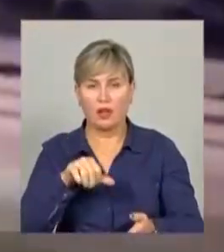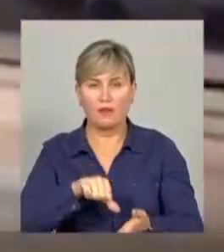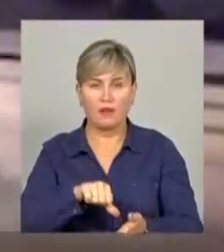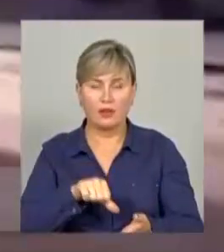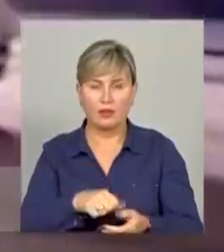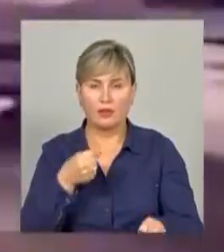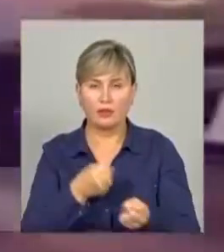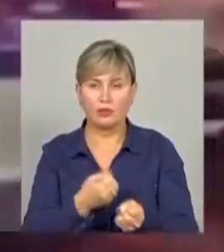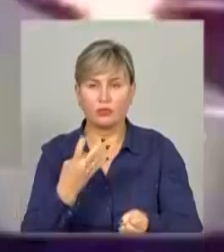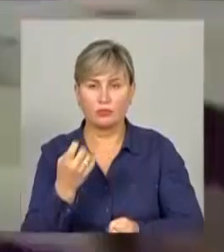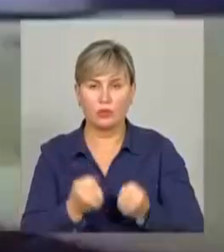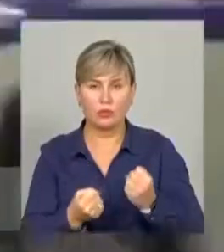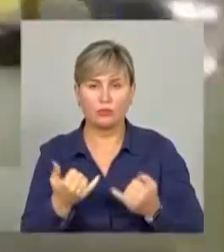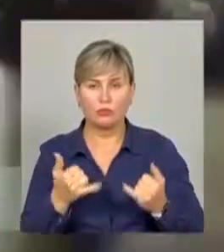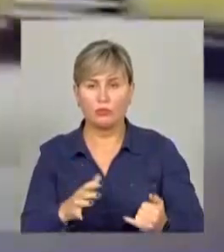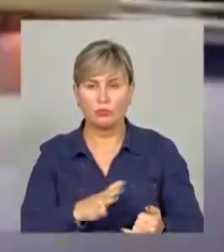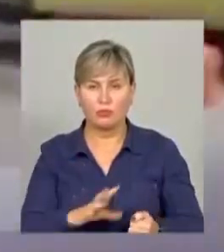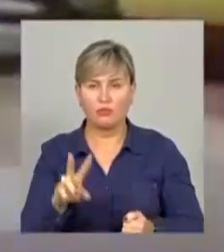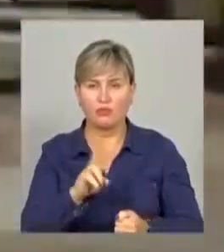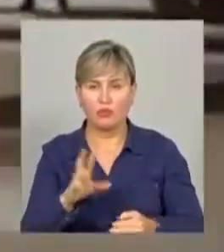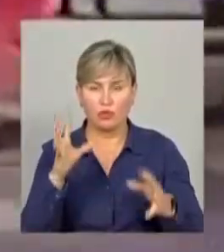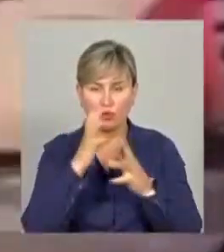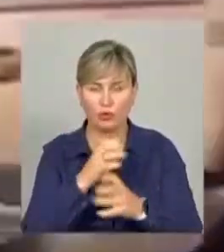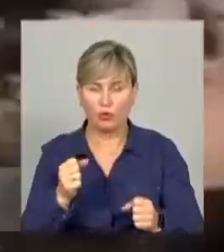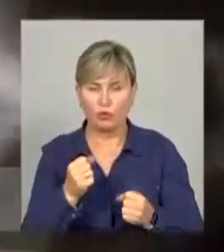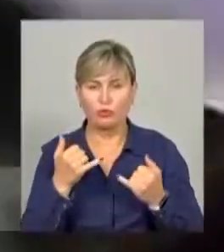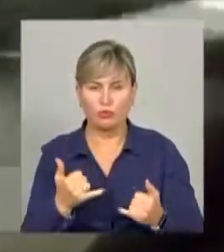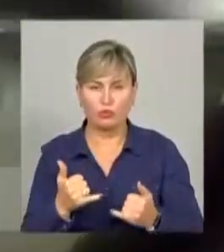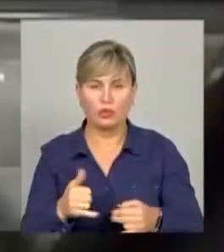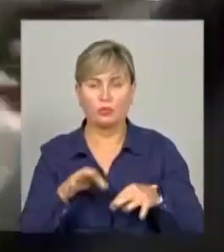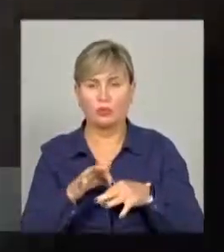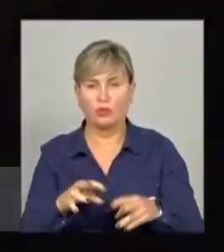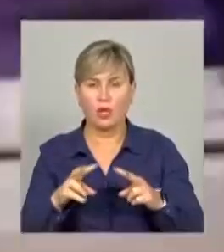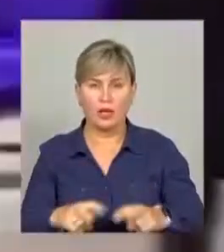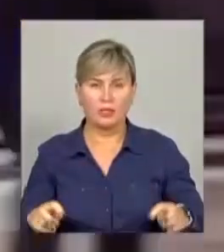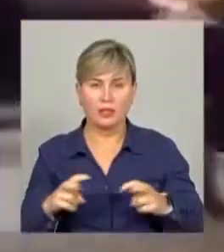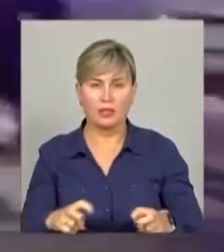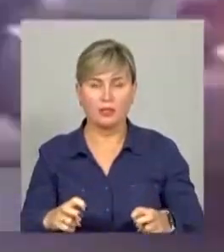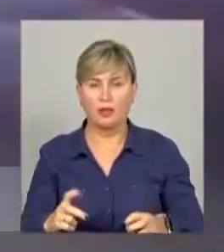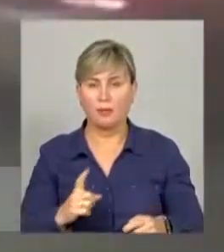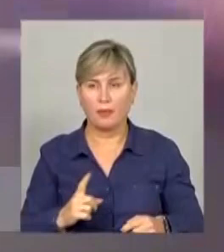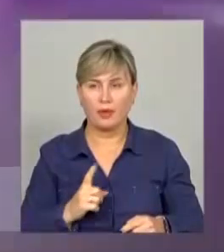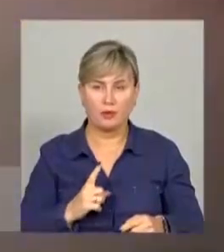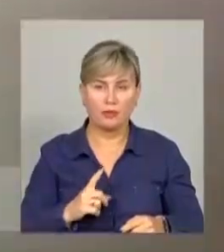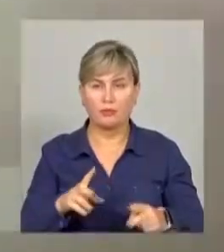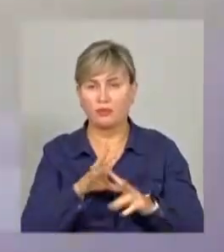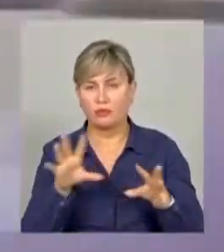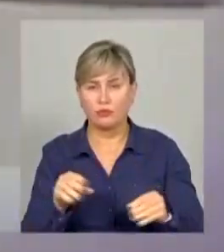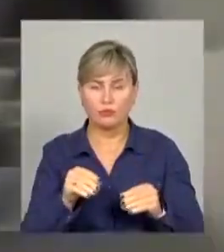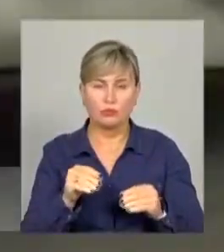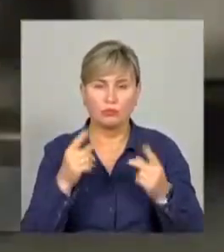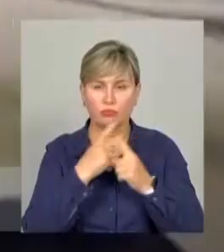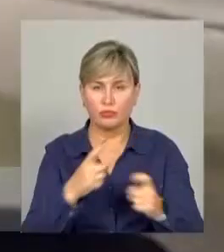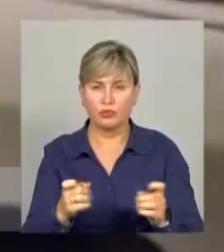4 легковушек произошла сегодня в 2 часа ночи. Сейчас по факту проводится расследование. Стражи порядка просят водителей быть